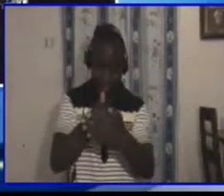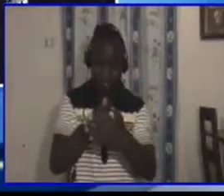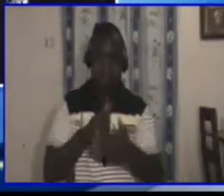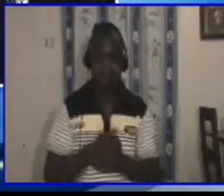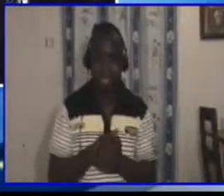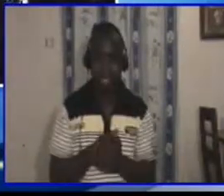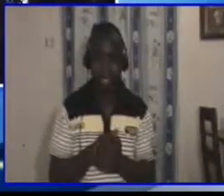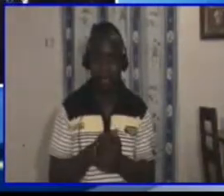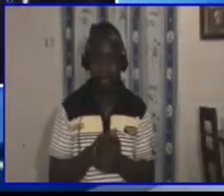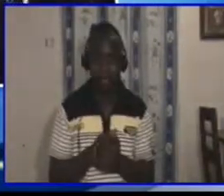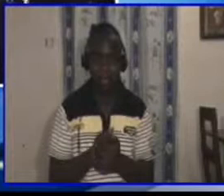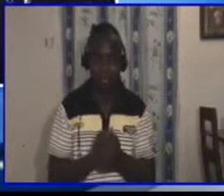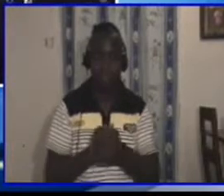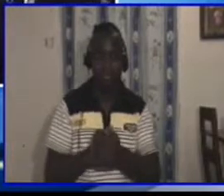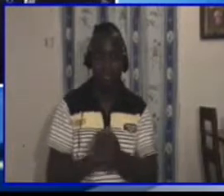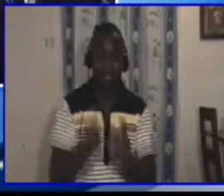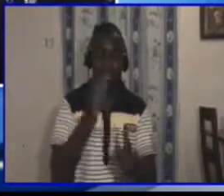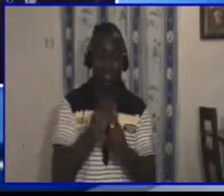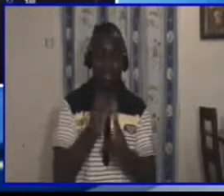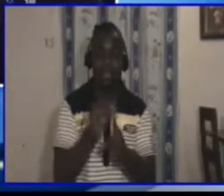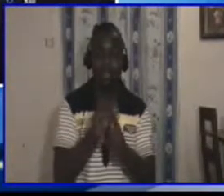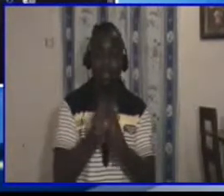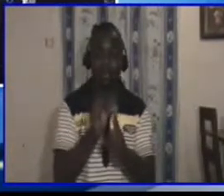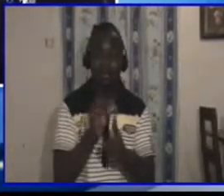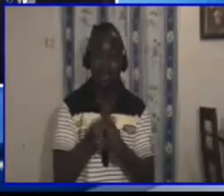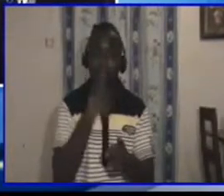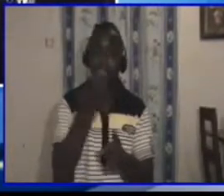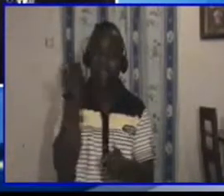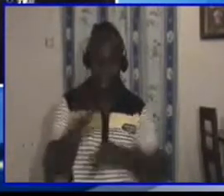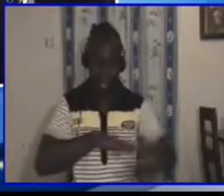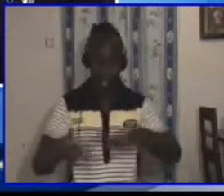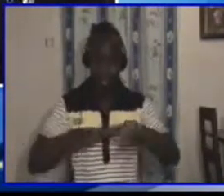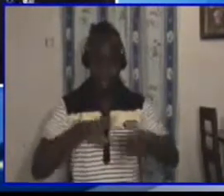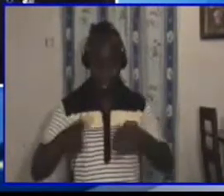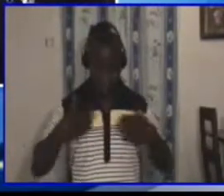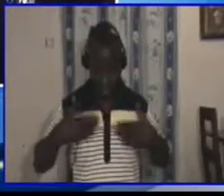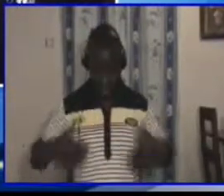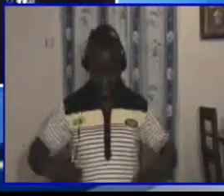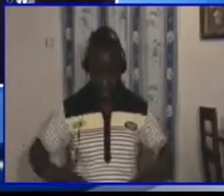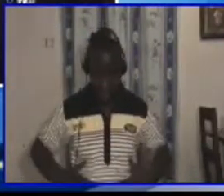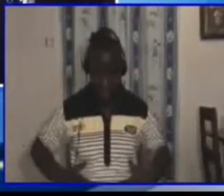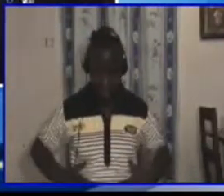ma poi il piano di redenzione doveva aver luogo